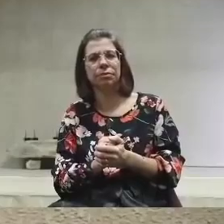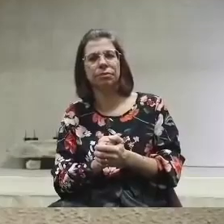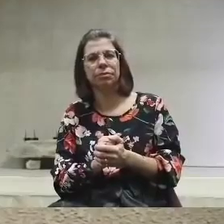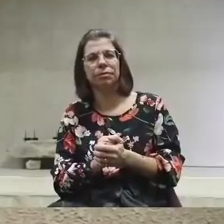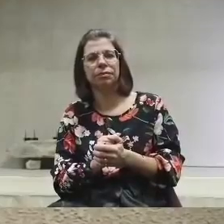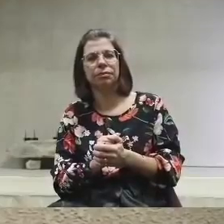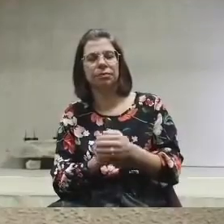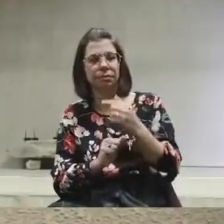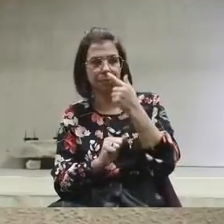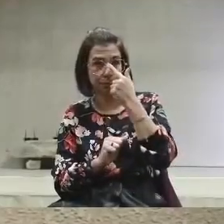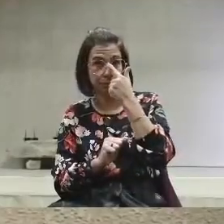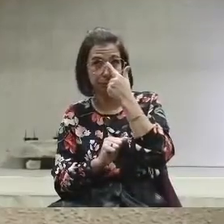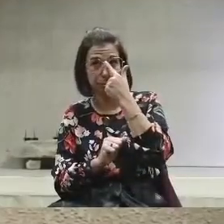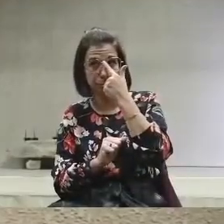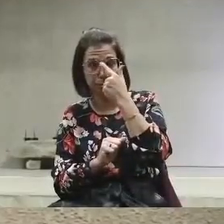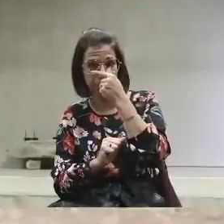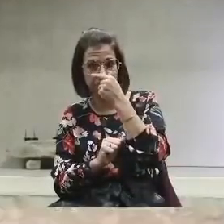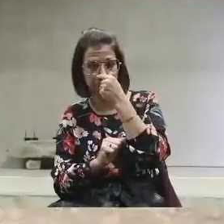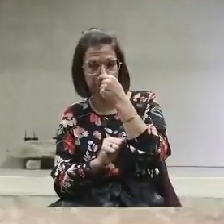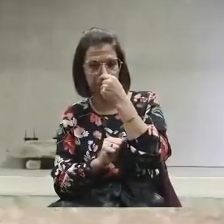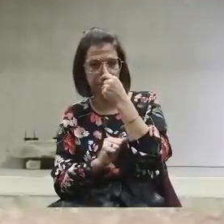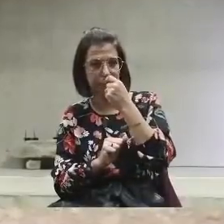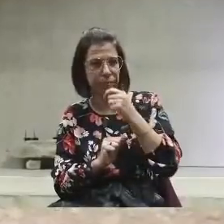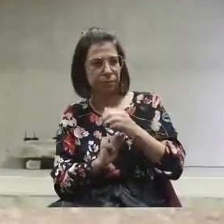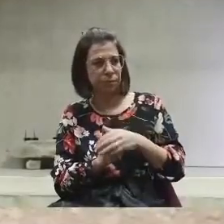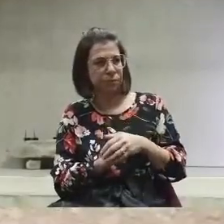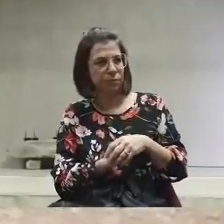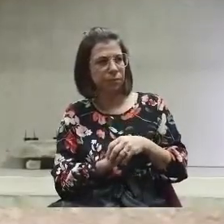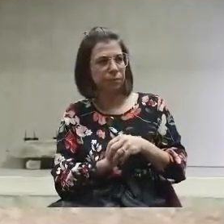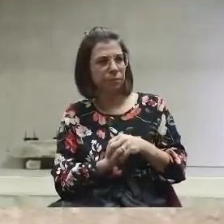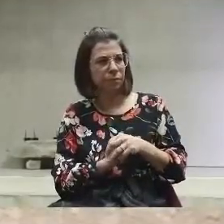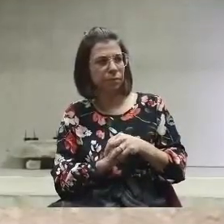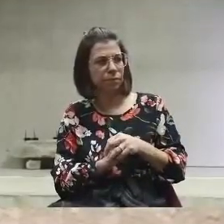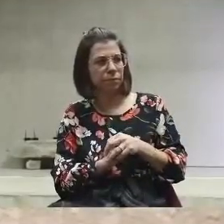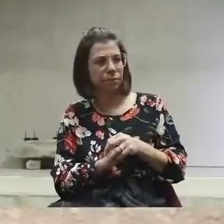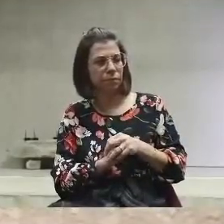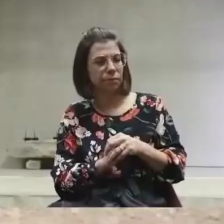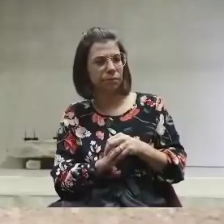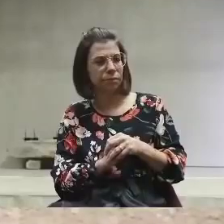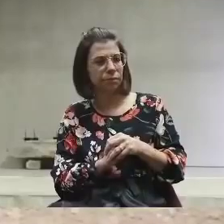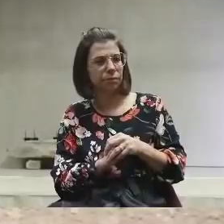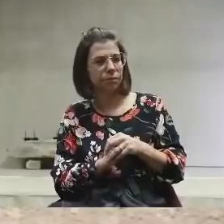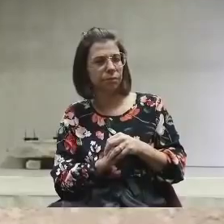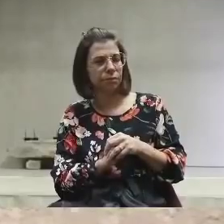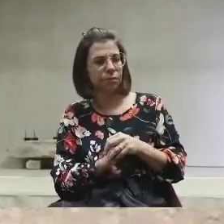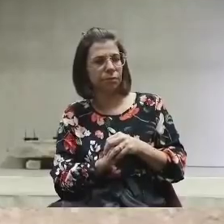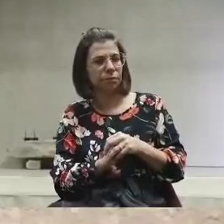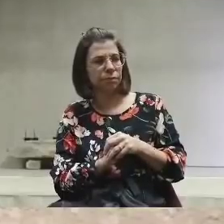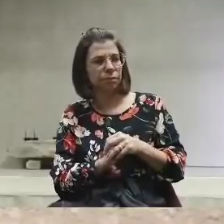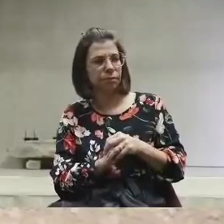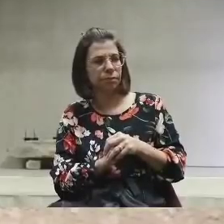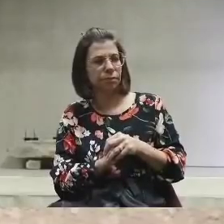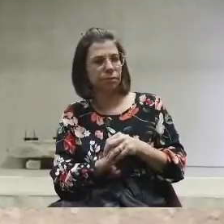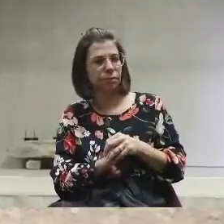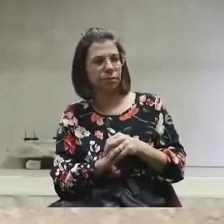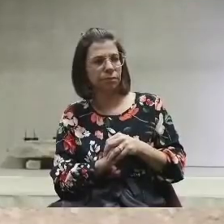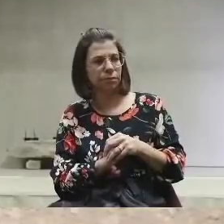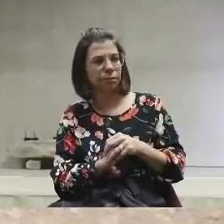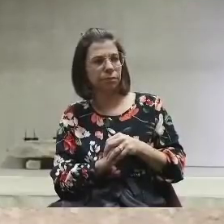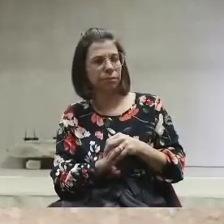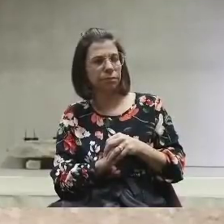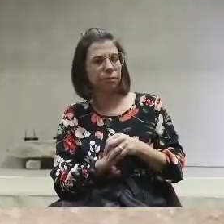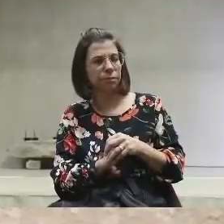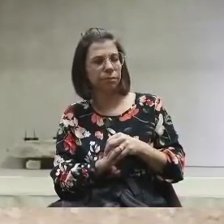Un cultivateur a mis le feu dans un champ pour se débarrasser des herbes, tout ça, inutile. Et puis une poule a